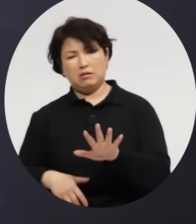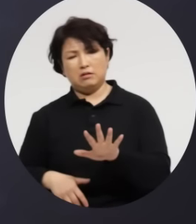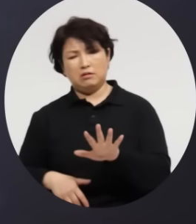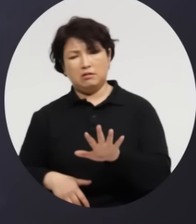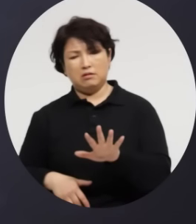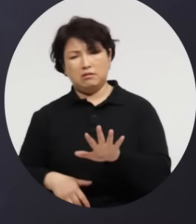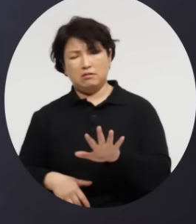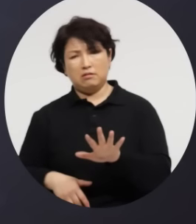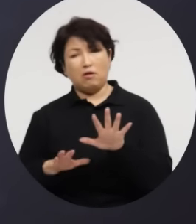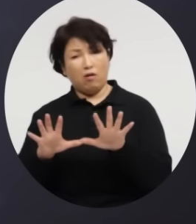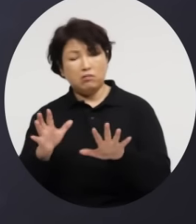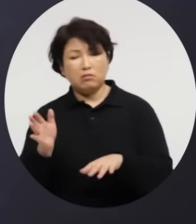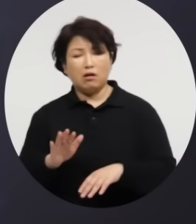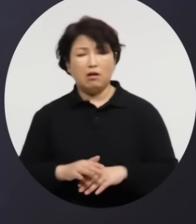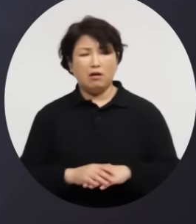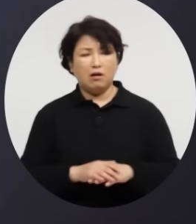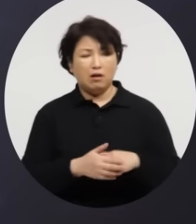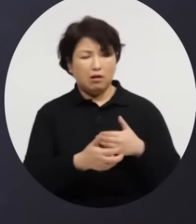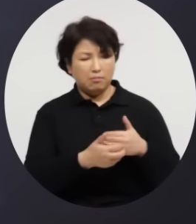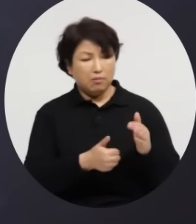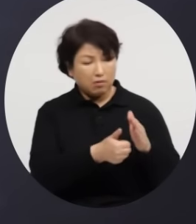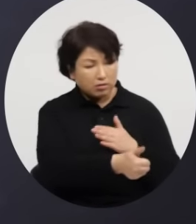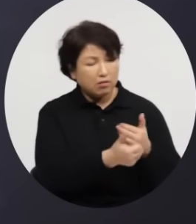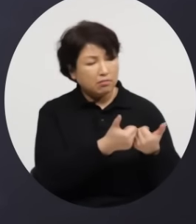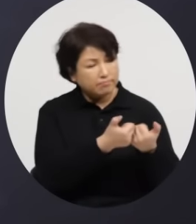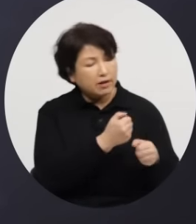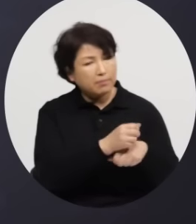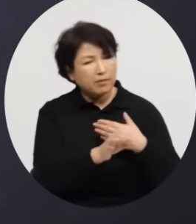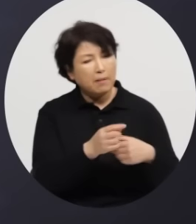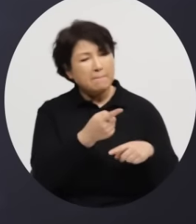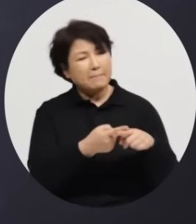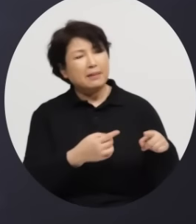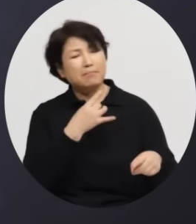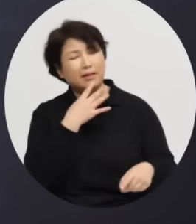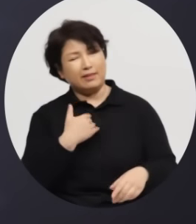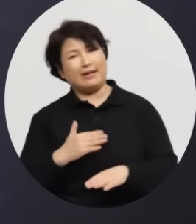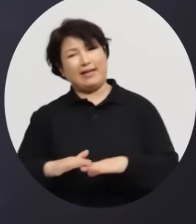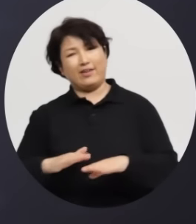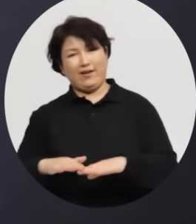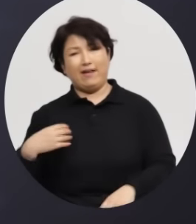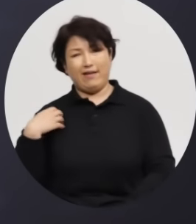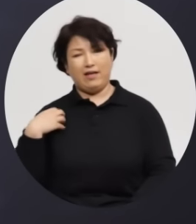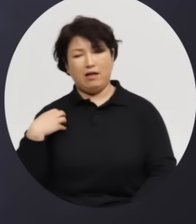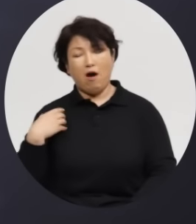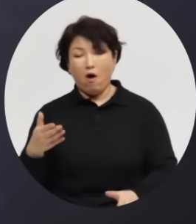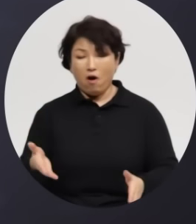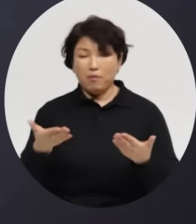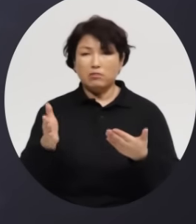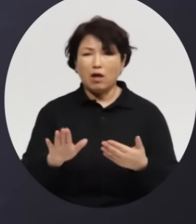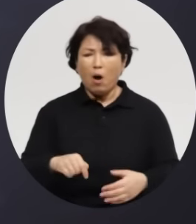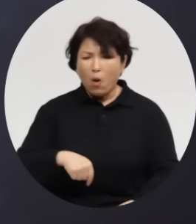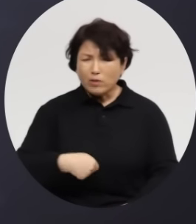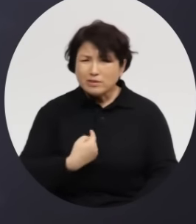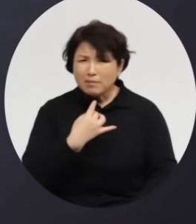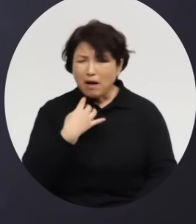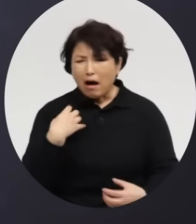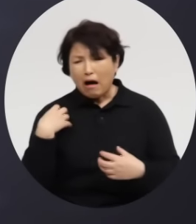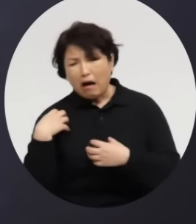50 갖고 이제 노력하면 되는데, 이 100을 다 자기 힘으로 해결하려면, 너무 힘에